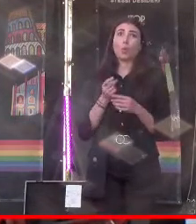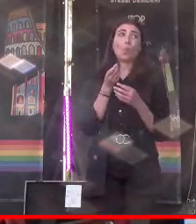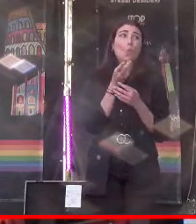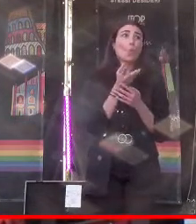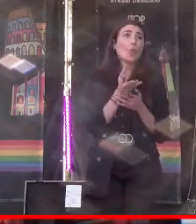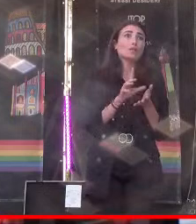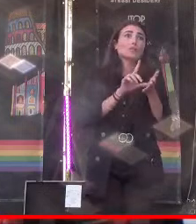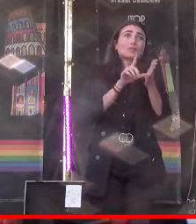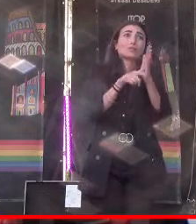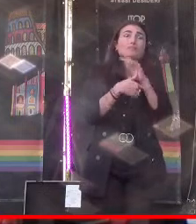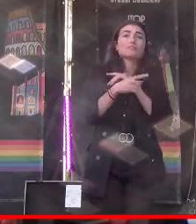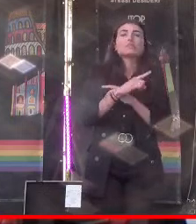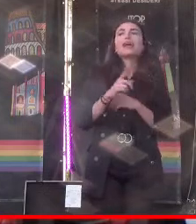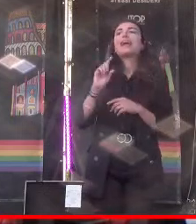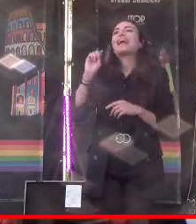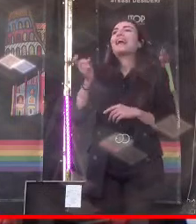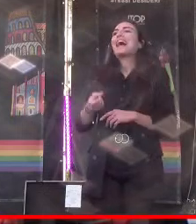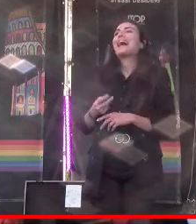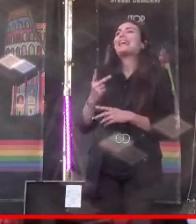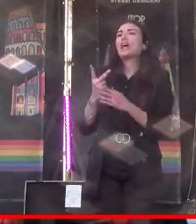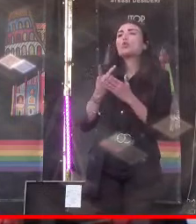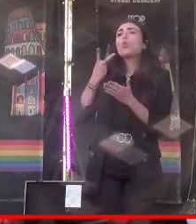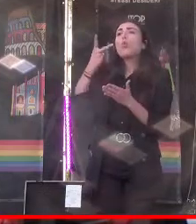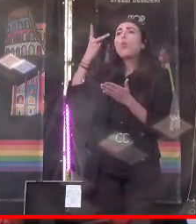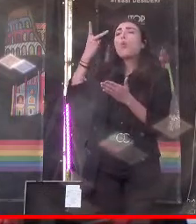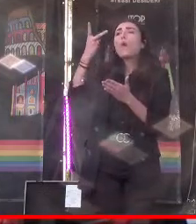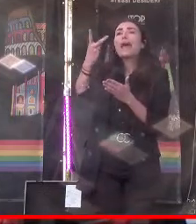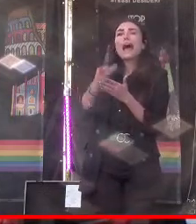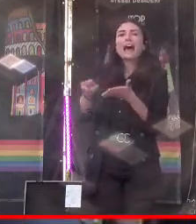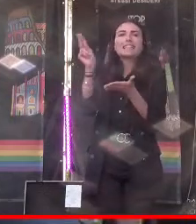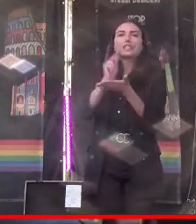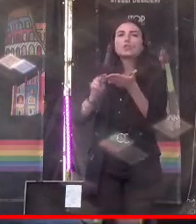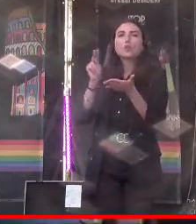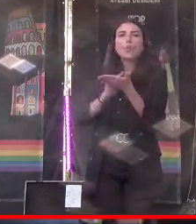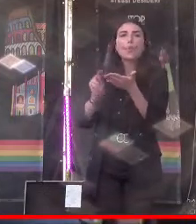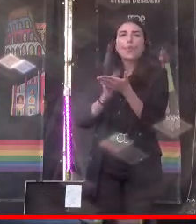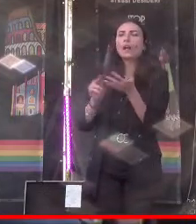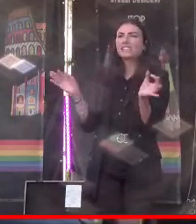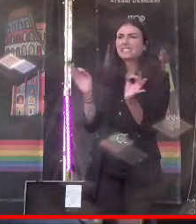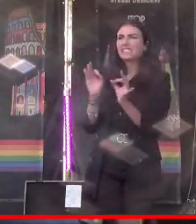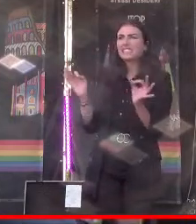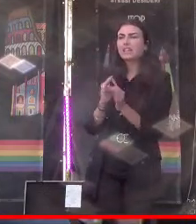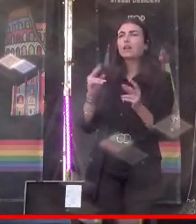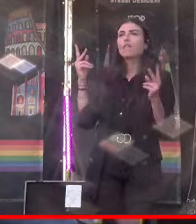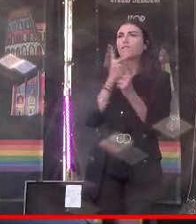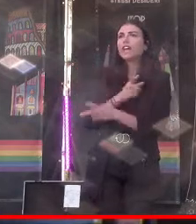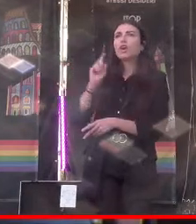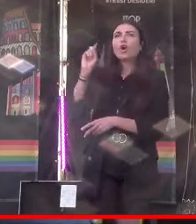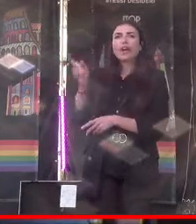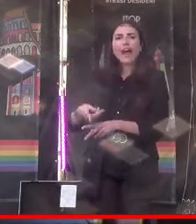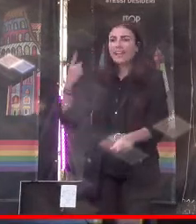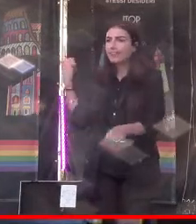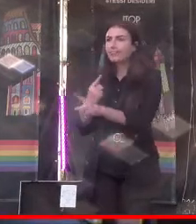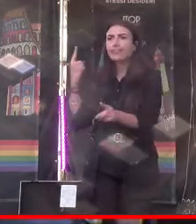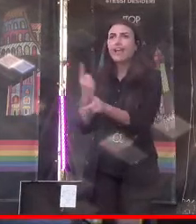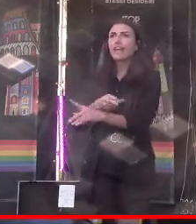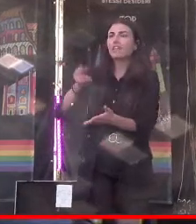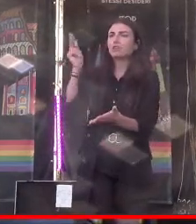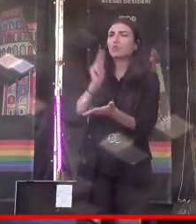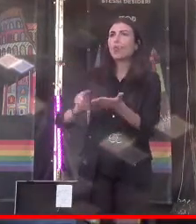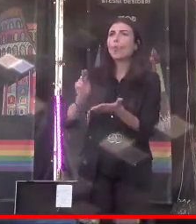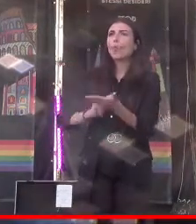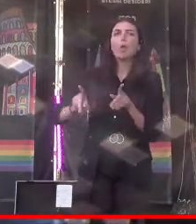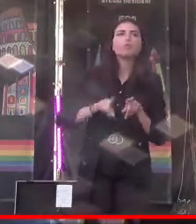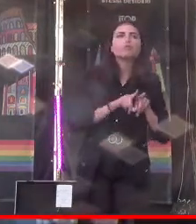Gaia sono 2 anni che non va a scuola. Come vedete, Gaia è una bambina che ha tutto il diritto di andare a scuola, come ogni persona, ha